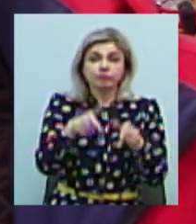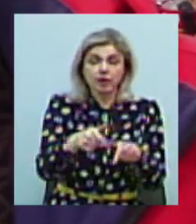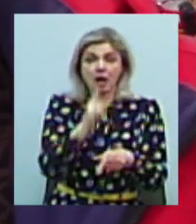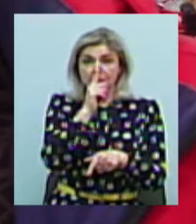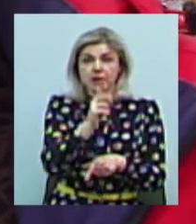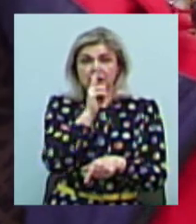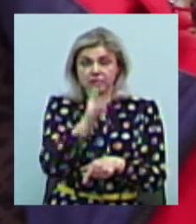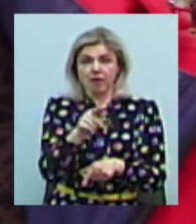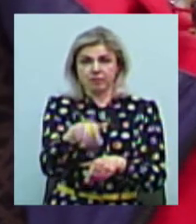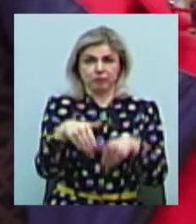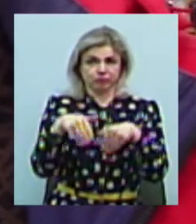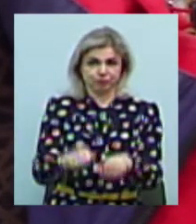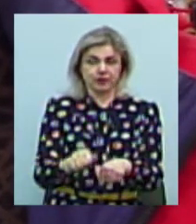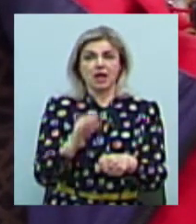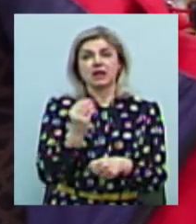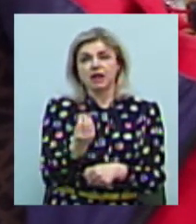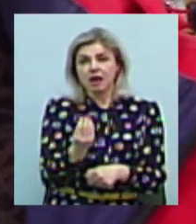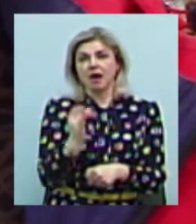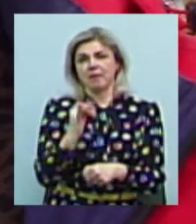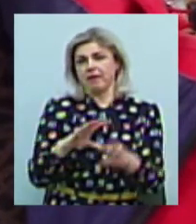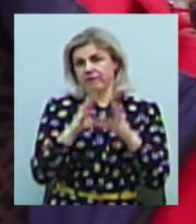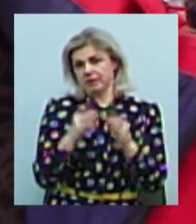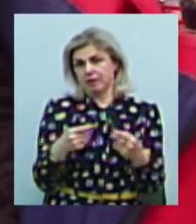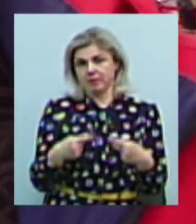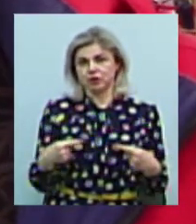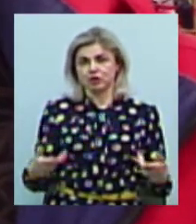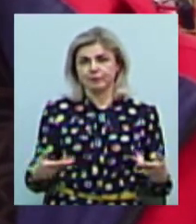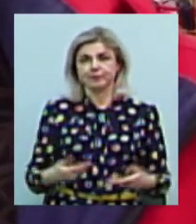місяць-два і тебе кинули. І з грошима, і з усім іншим.